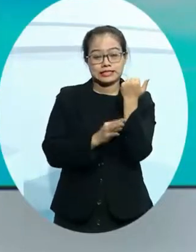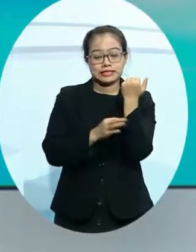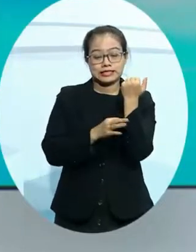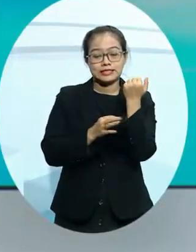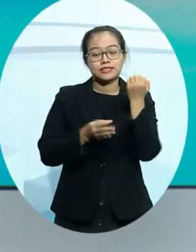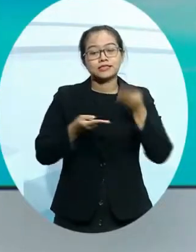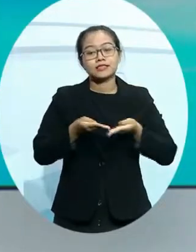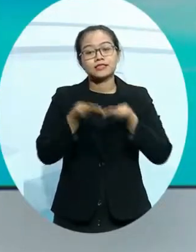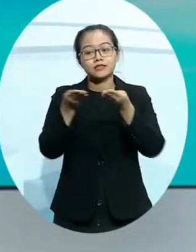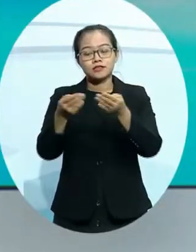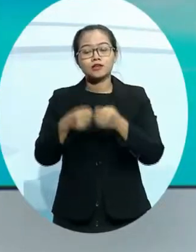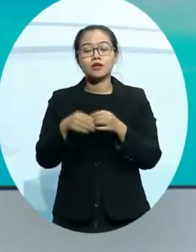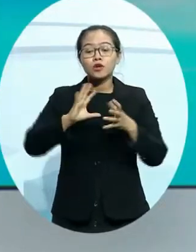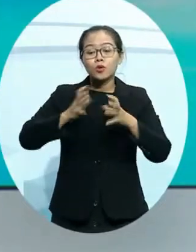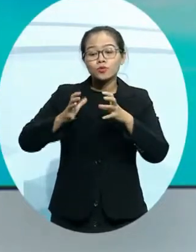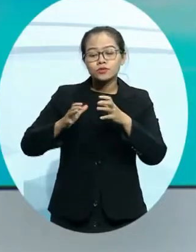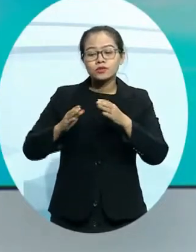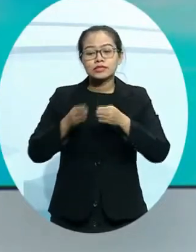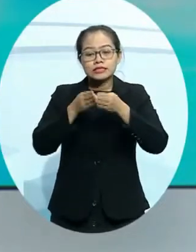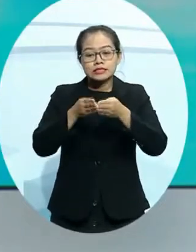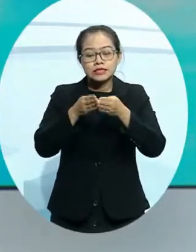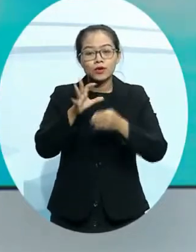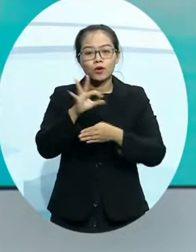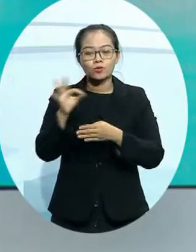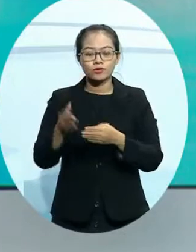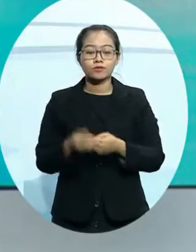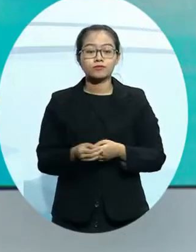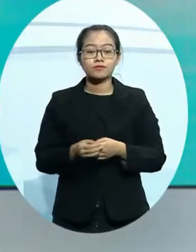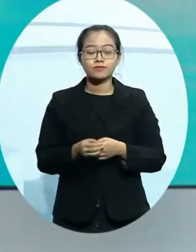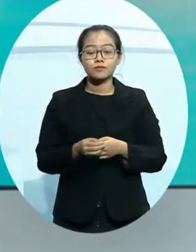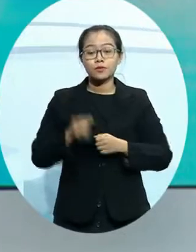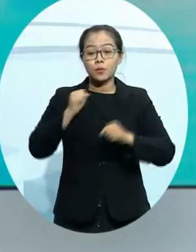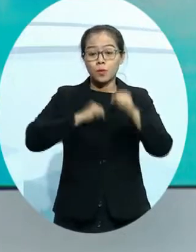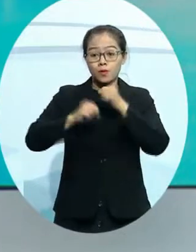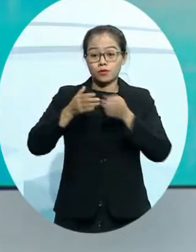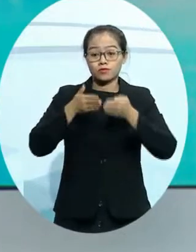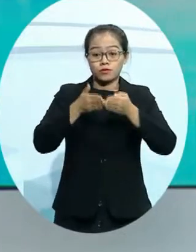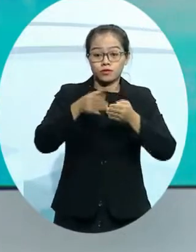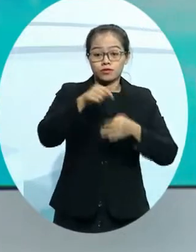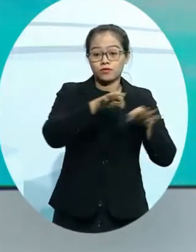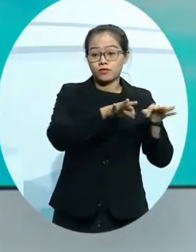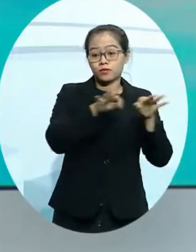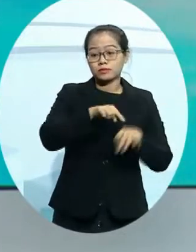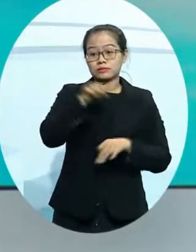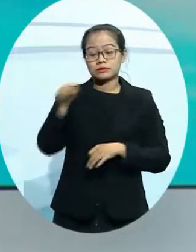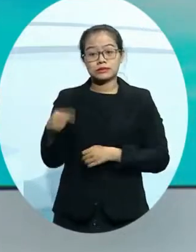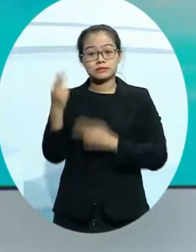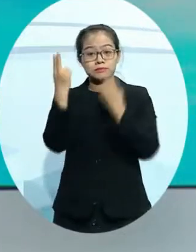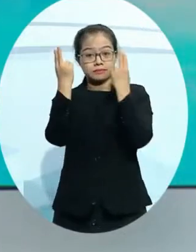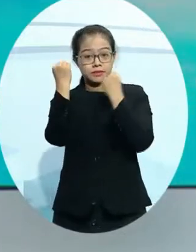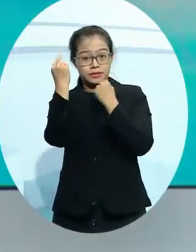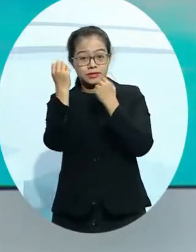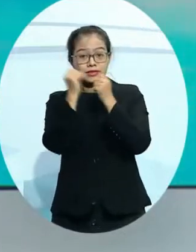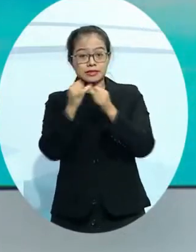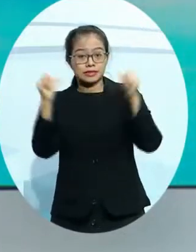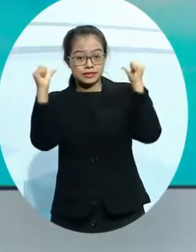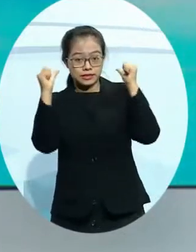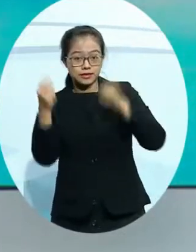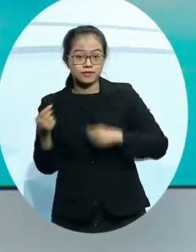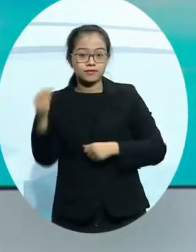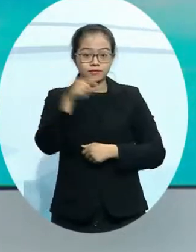các công ty tàu cao tốc. Theo đó sẽ có hai tuyến từ Thành phố Hồ Chí Minh đi Tiền Giang, Bến Tre và ngược lại, dự kiến được khai thác trong